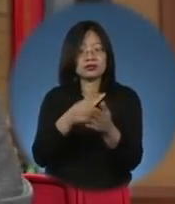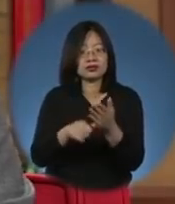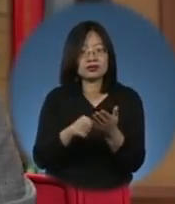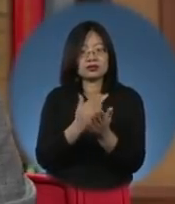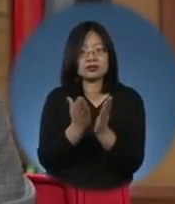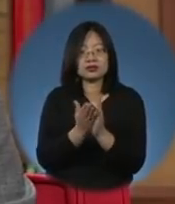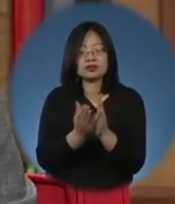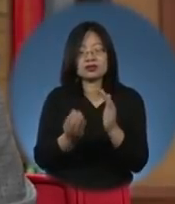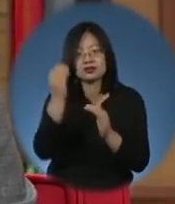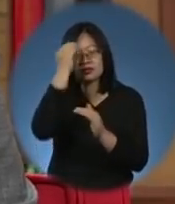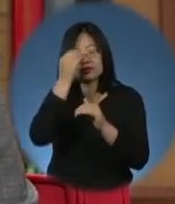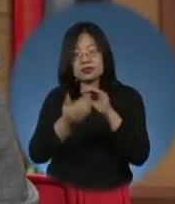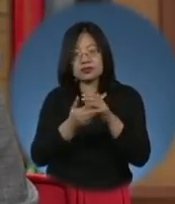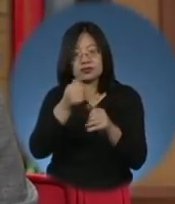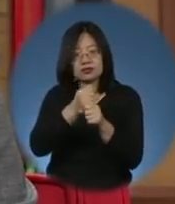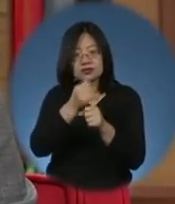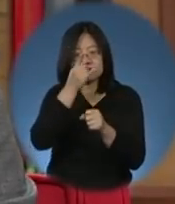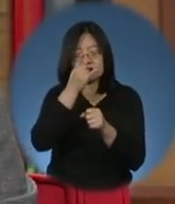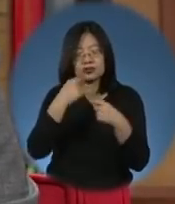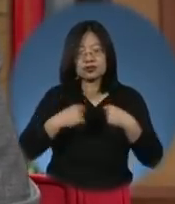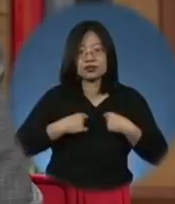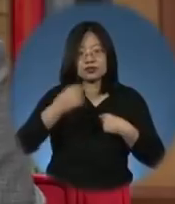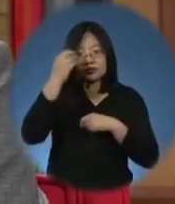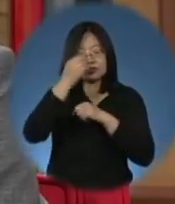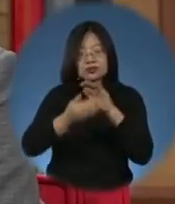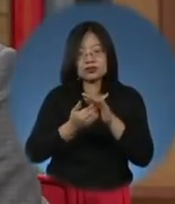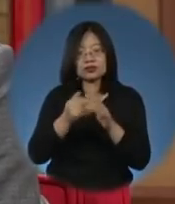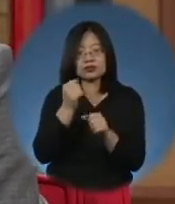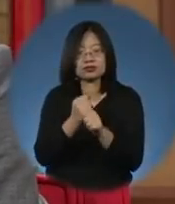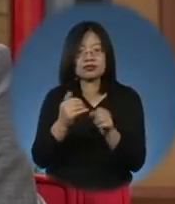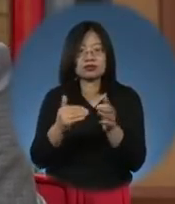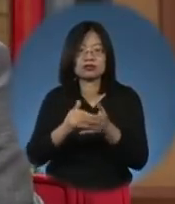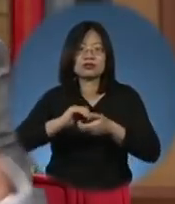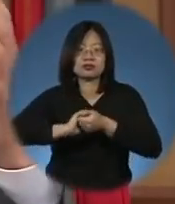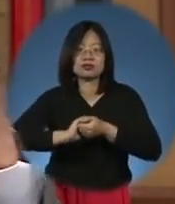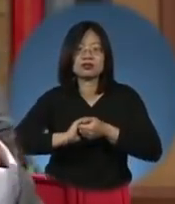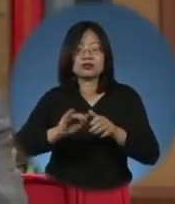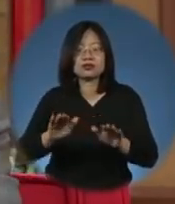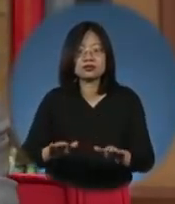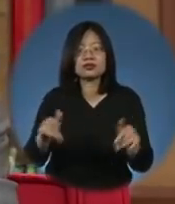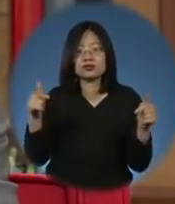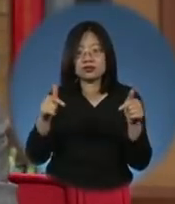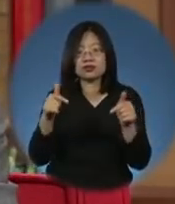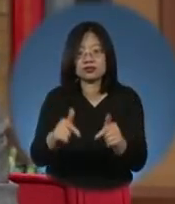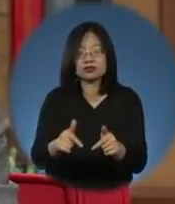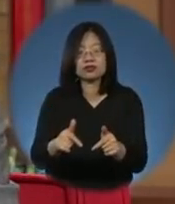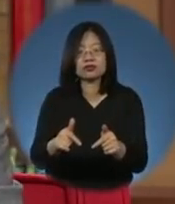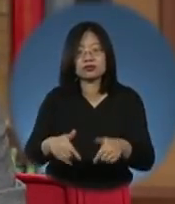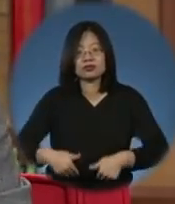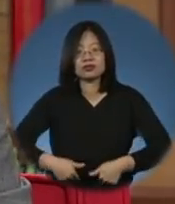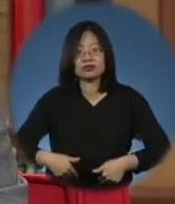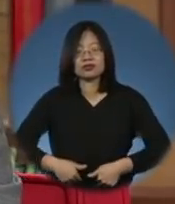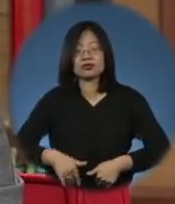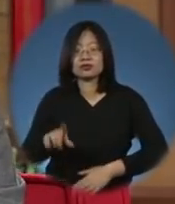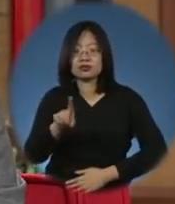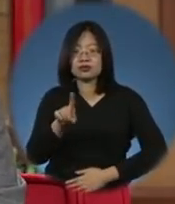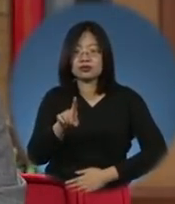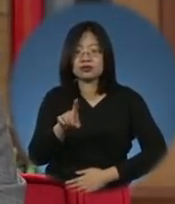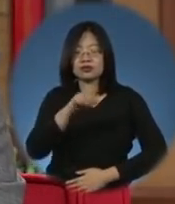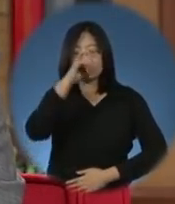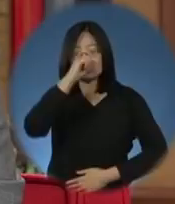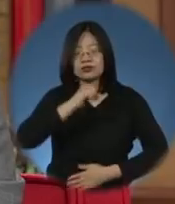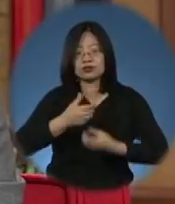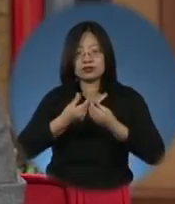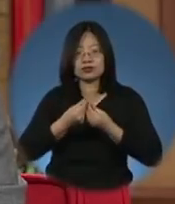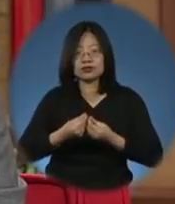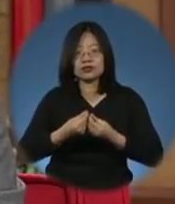이런 것도 고급화됐고 옷도 고급화됐고 그 고급화대가 이제 끝인 거거든요. 그럼 이제부터는 줄여야 됩니다. 네. 그럼 뭐 또 좋은